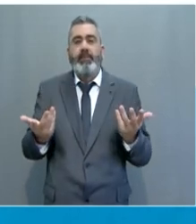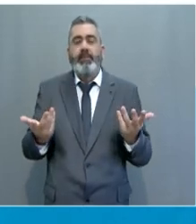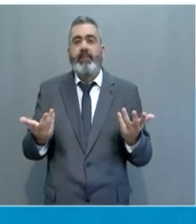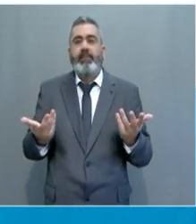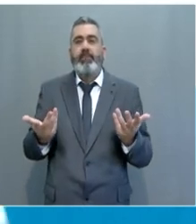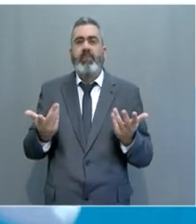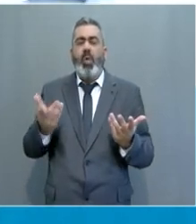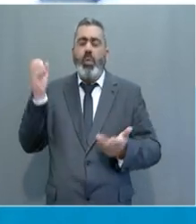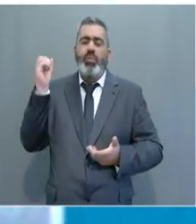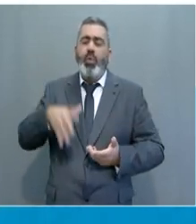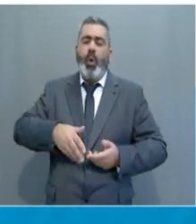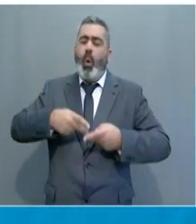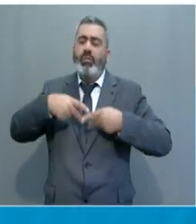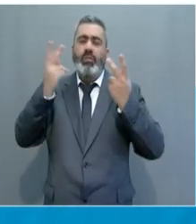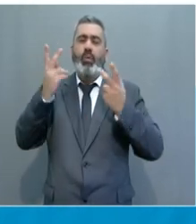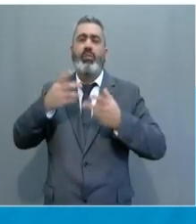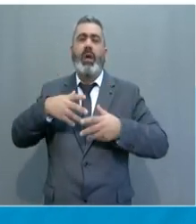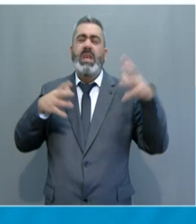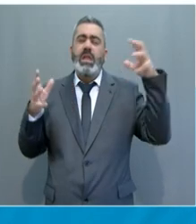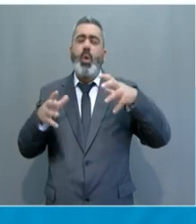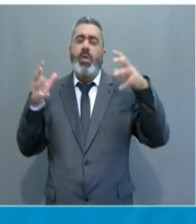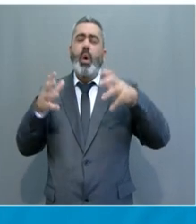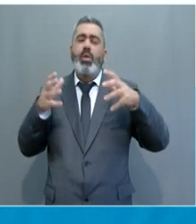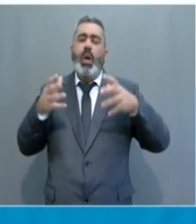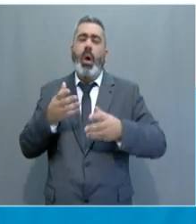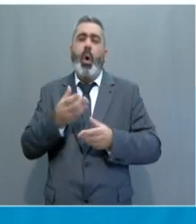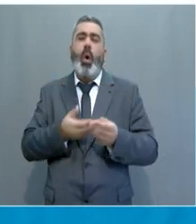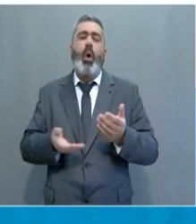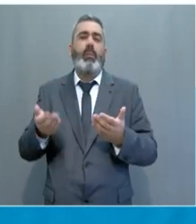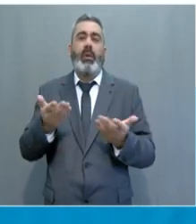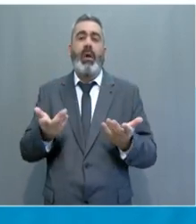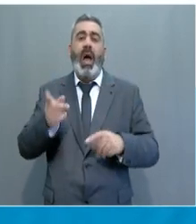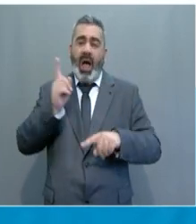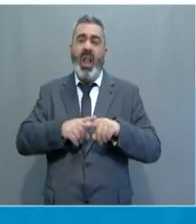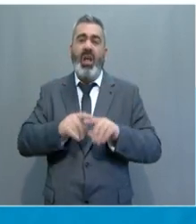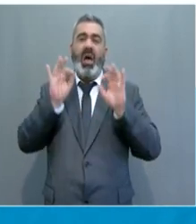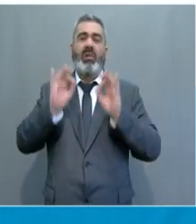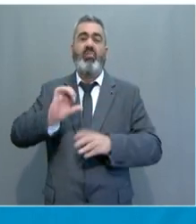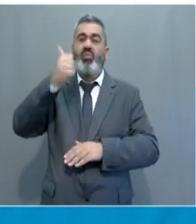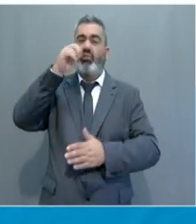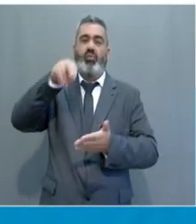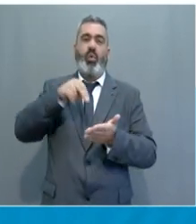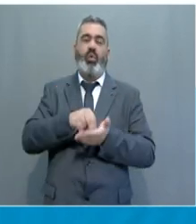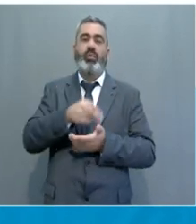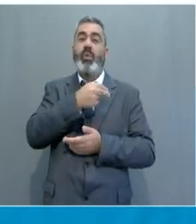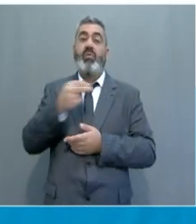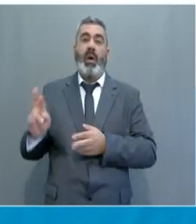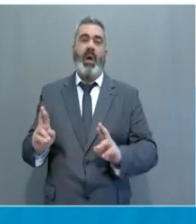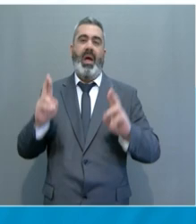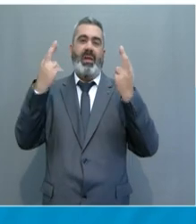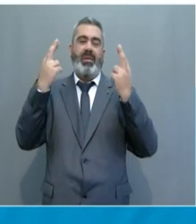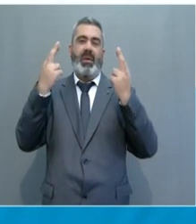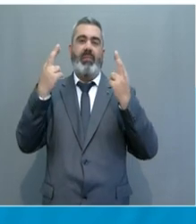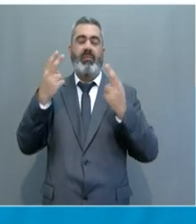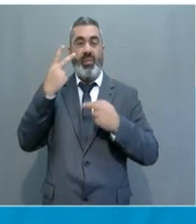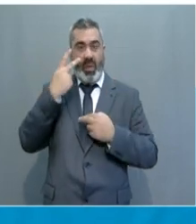χωρίς να τσιγκουνεύεται. Το διαπιστώνουμε εξάλλου και σήμερα. Και η Ελλάδα θα γίνει πρωταγωνίστρια στον τομέα των ανανεώσιμων πηγών ενέργειας,